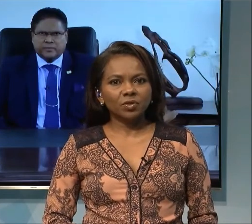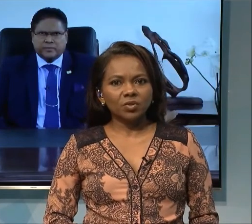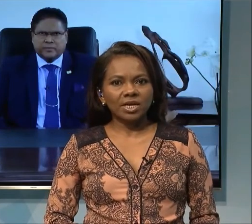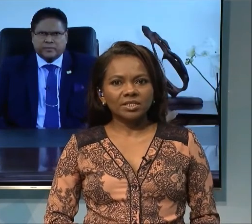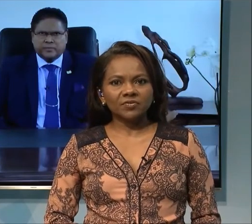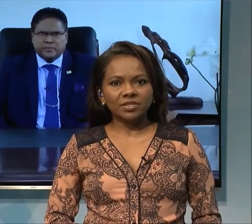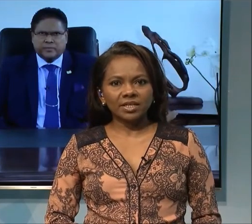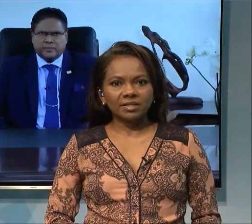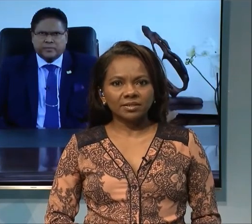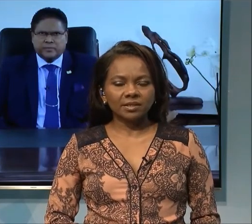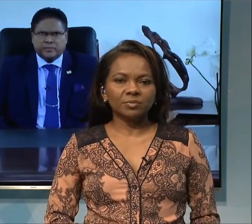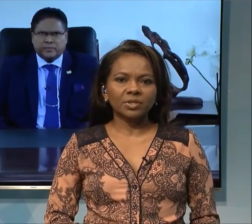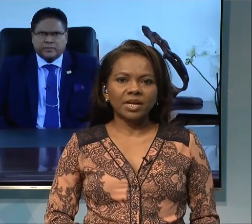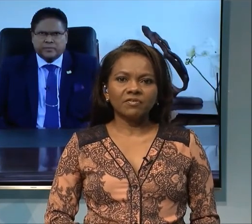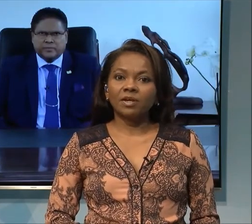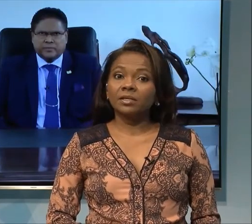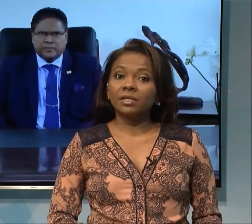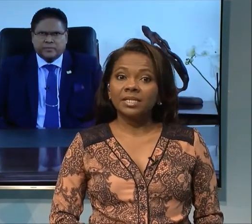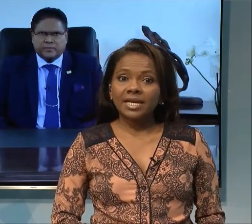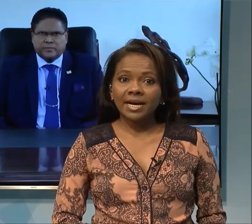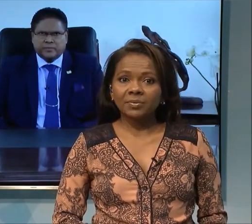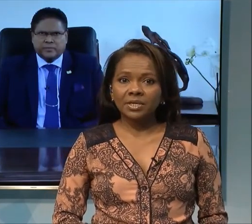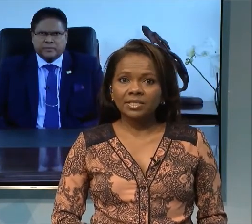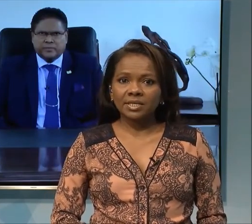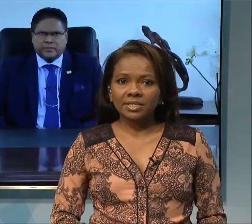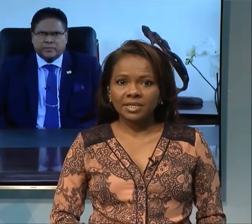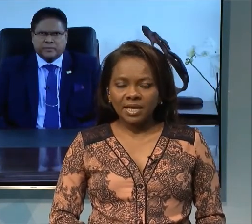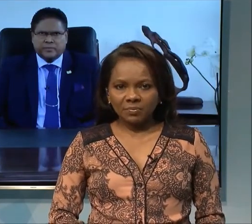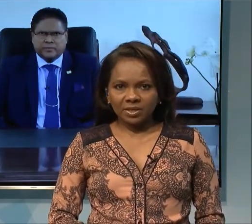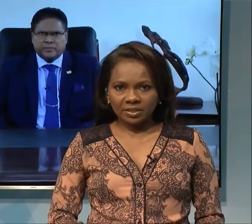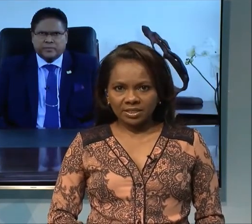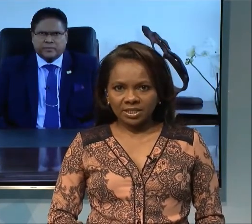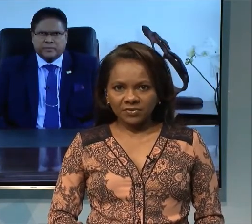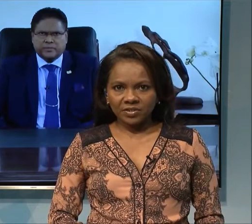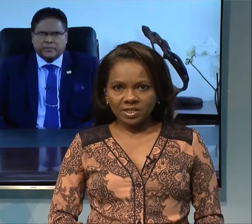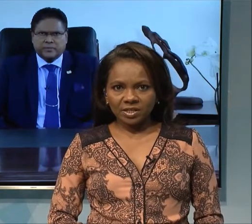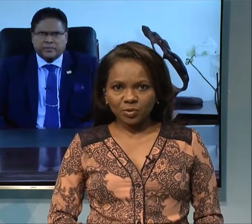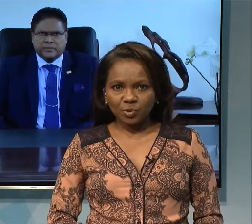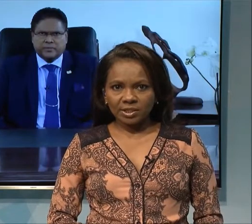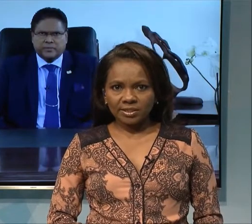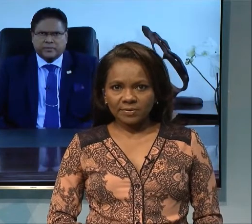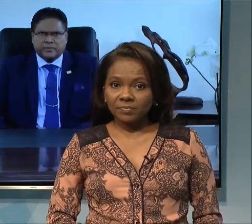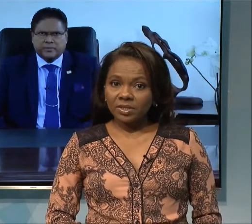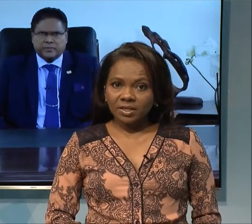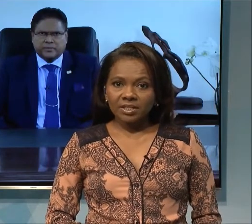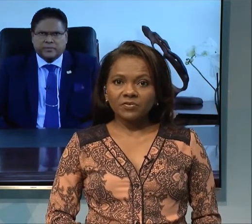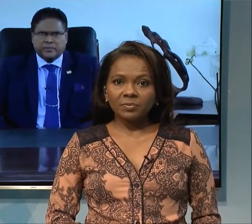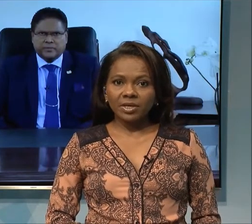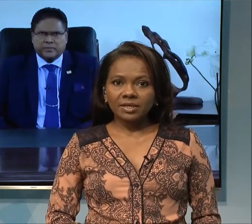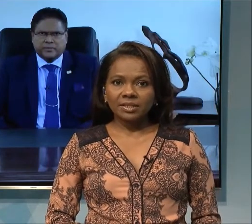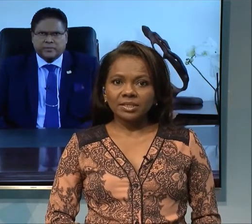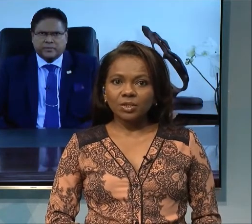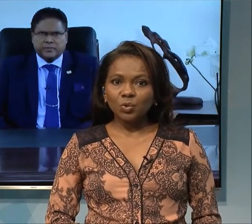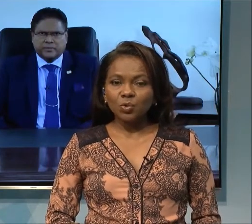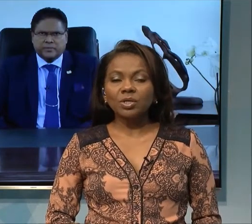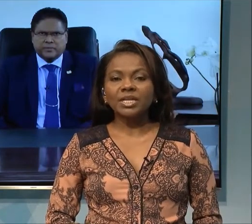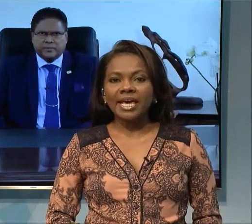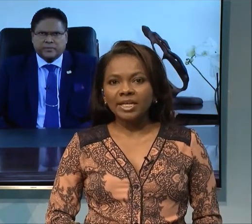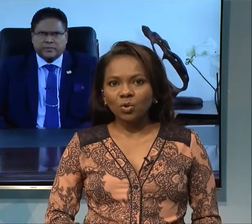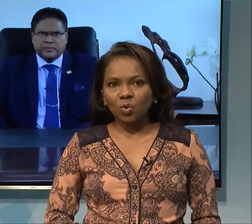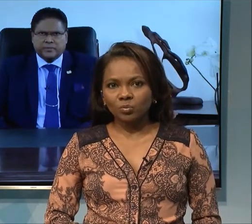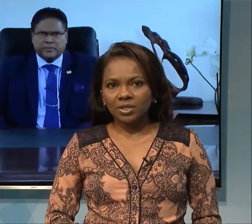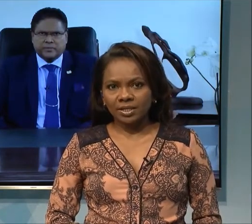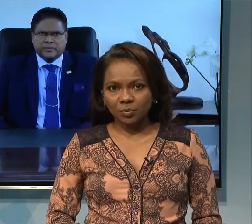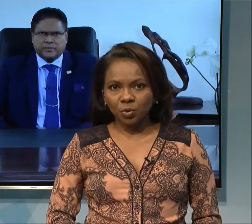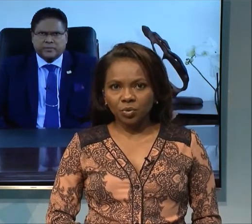Stephen Ganesh, vertelt dat het bedrijf al een jaar bezig is met het certificeringsproces. Het is van belang dat er nu een